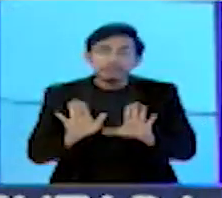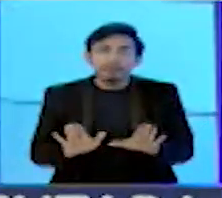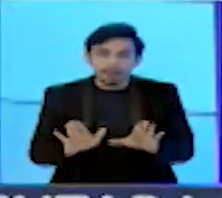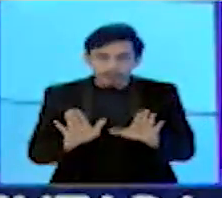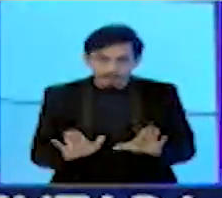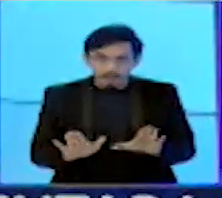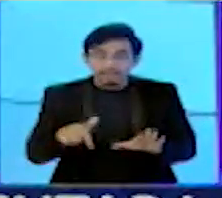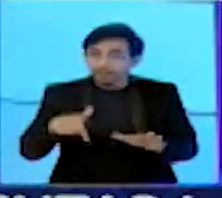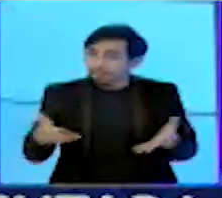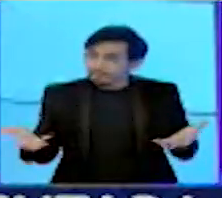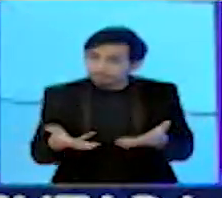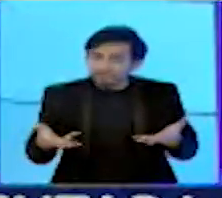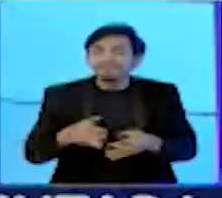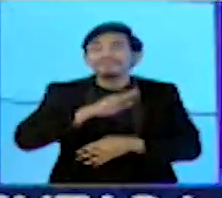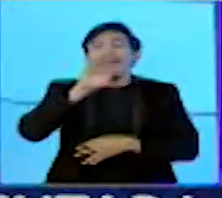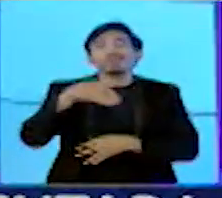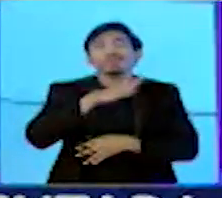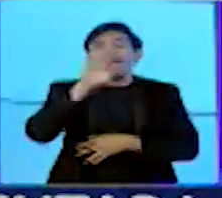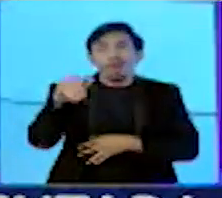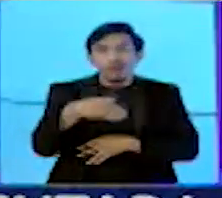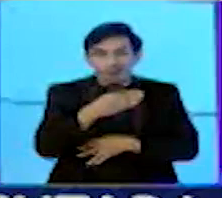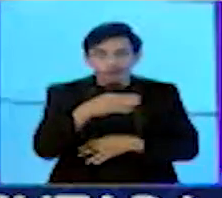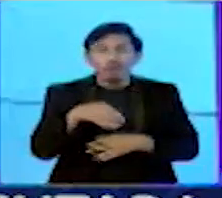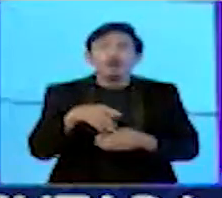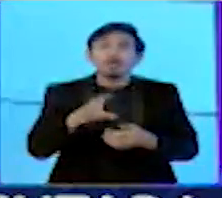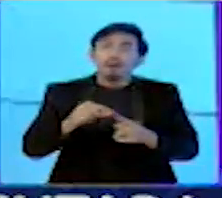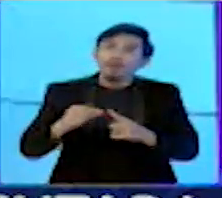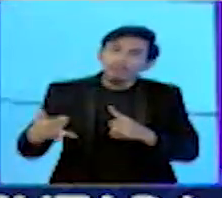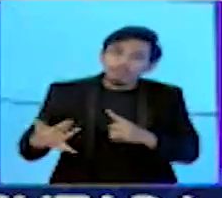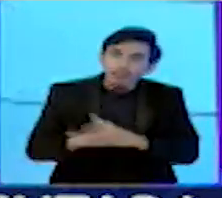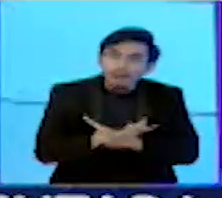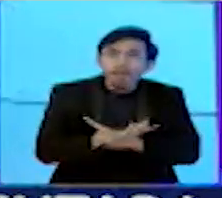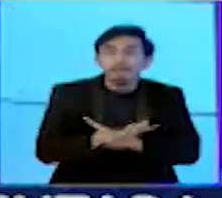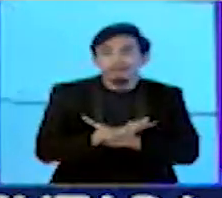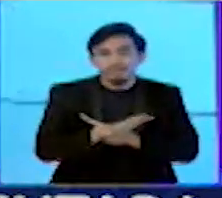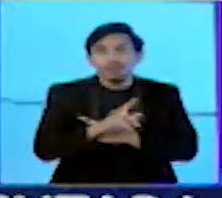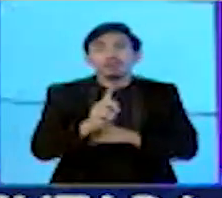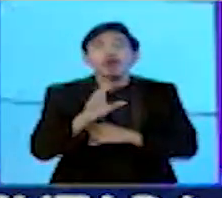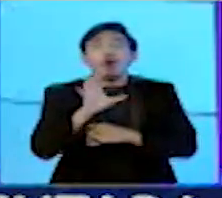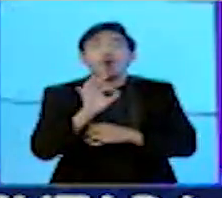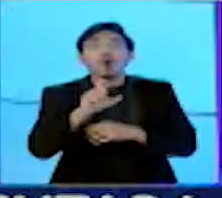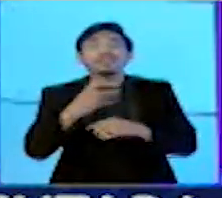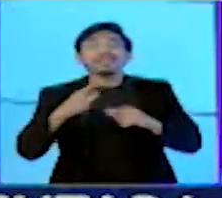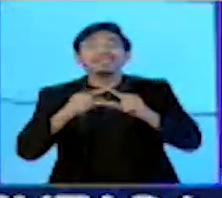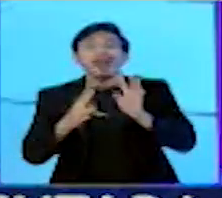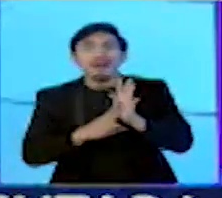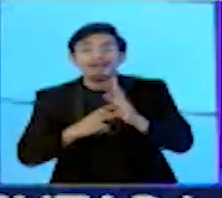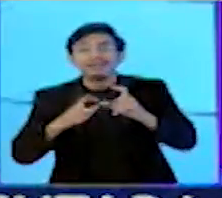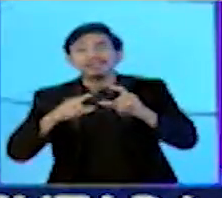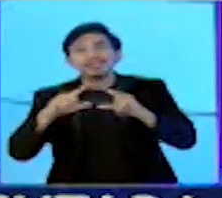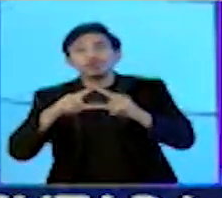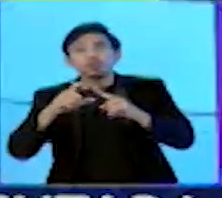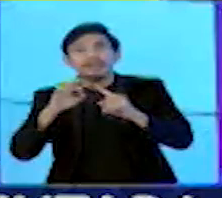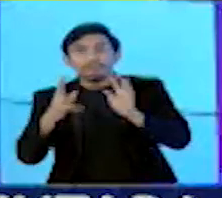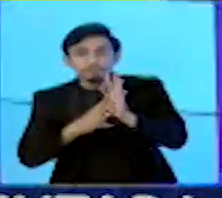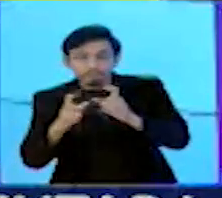Jaya Ancol termasuk didalamnya terdapat pantai kemudian Ocean Dream Samudra Sea World dan tempat saya melaporkan saat ini yakni